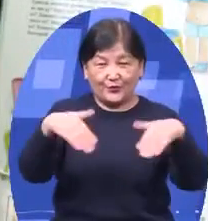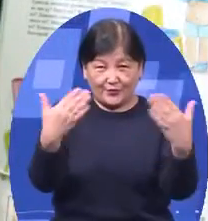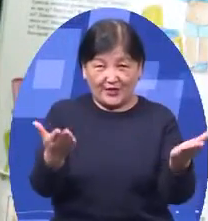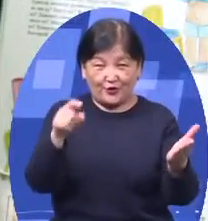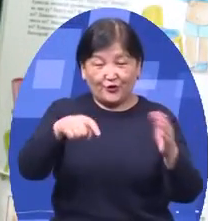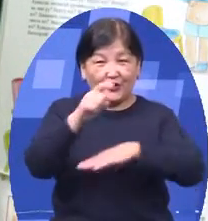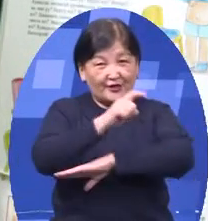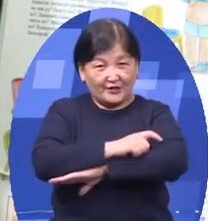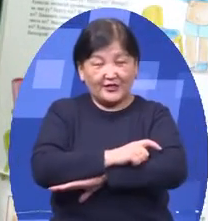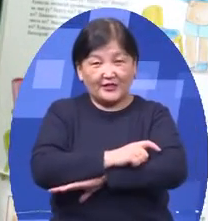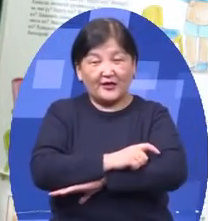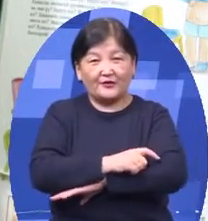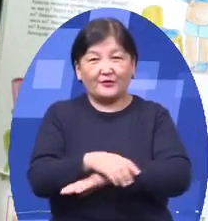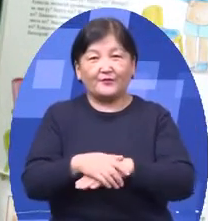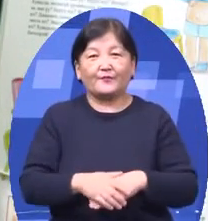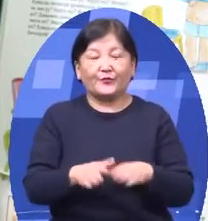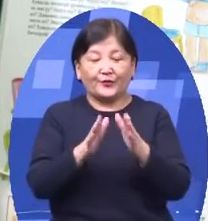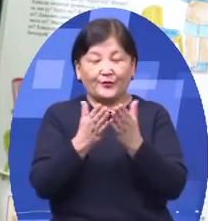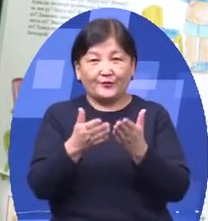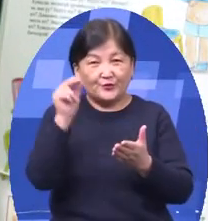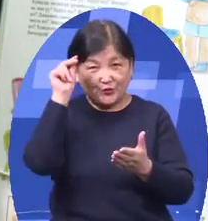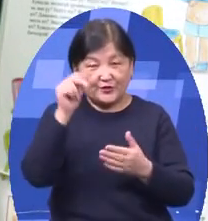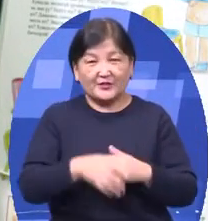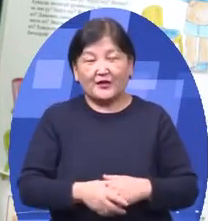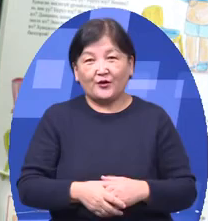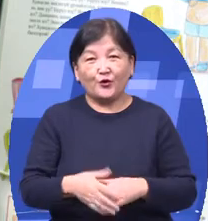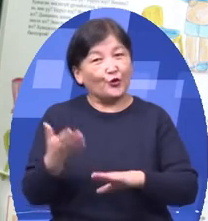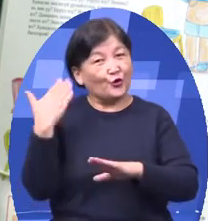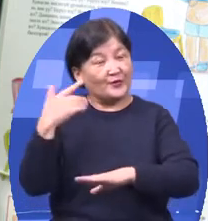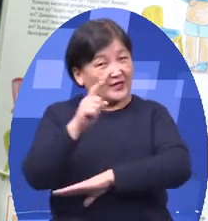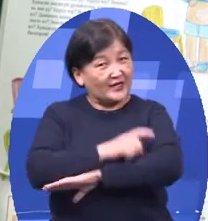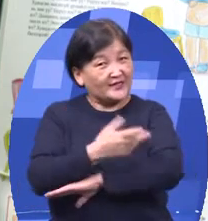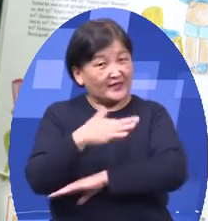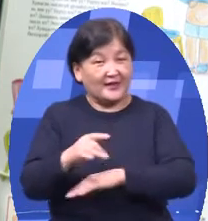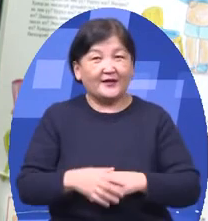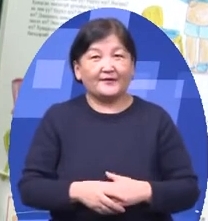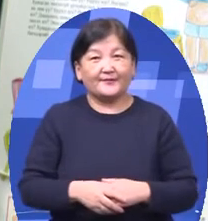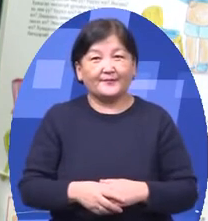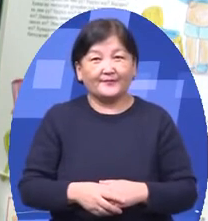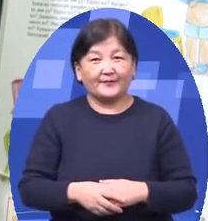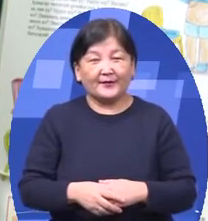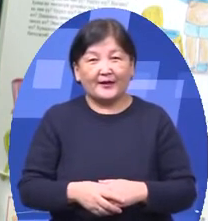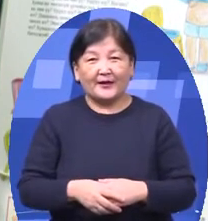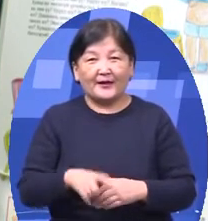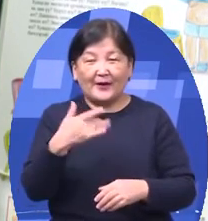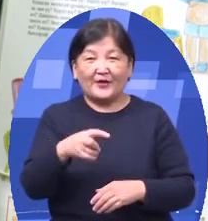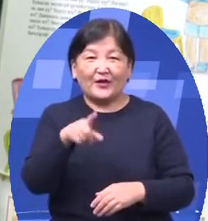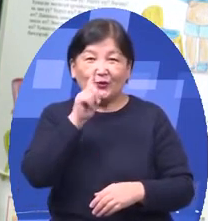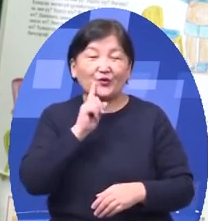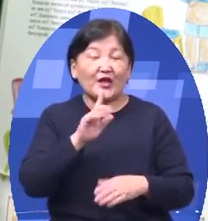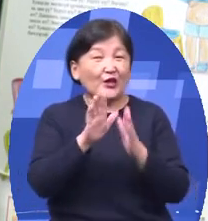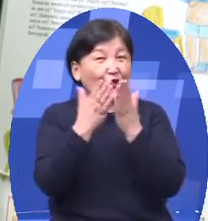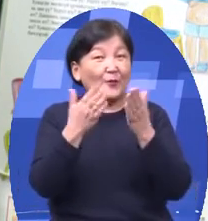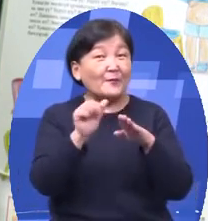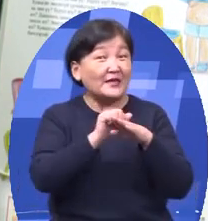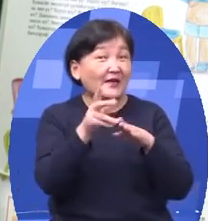Сайн байцгаана хүүхдүүдээ. Өнөөдрийн хичээлээр бүгдээрээ нам унших арга зүйд суралцъя. Багш нь өмнөх хичээлдэр танарт хамгийн дуртай